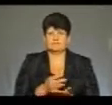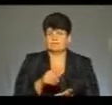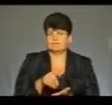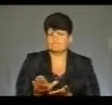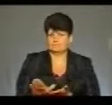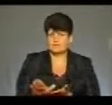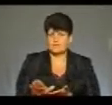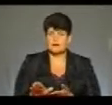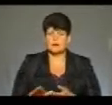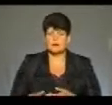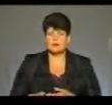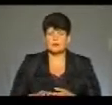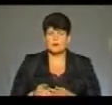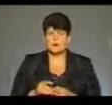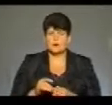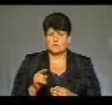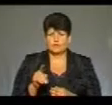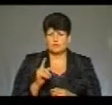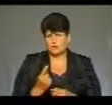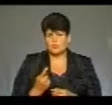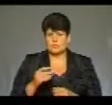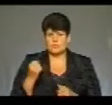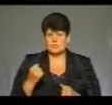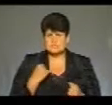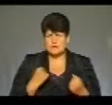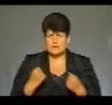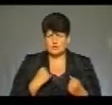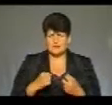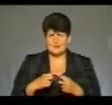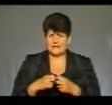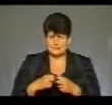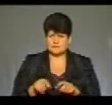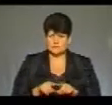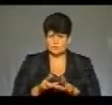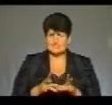У молодшого хворого забої м'яких тканин кістей,